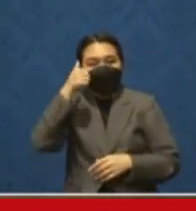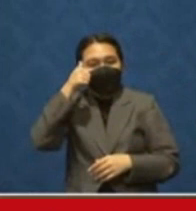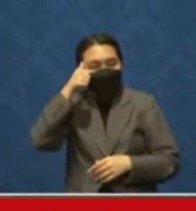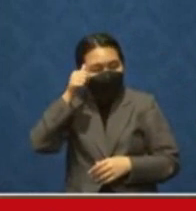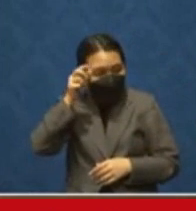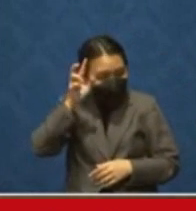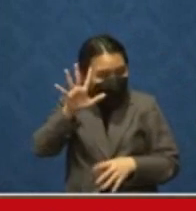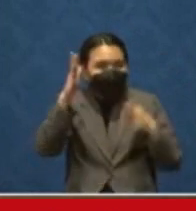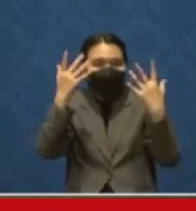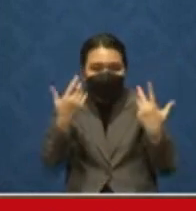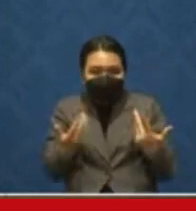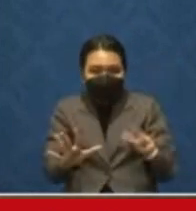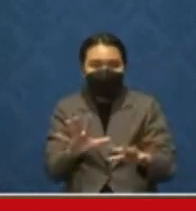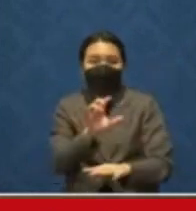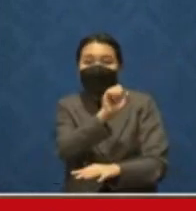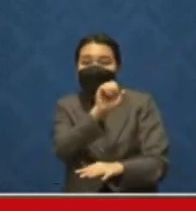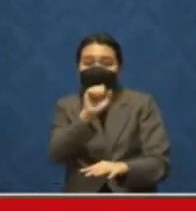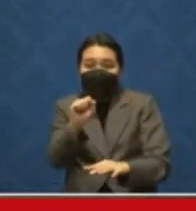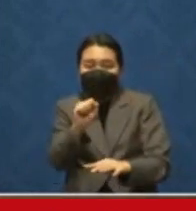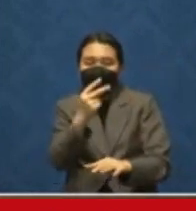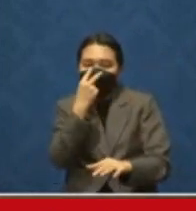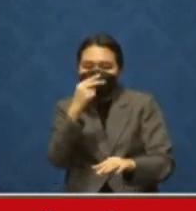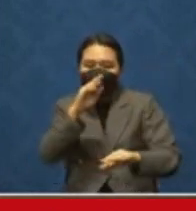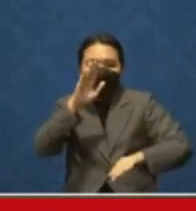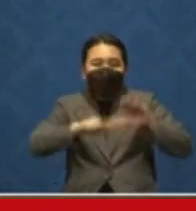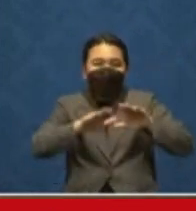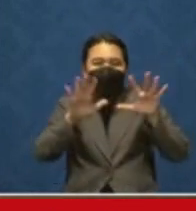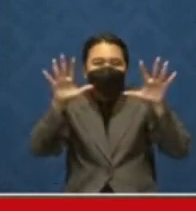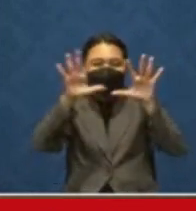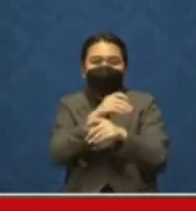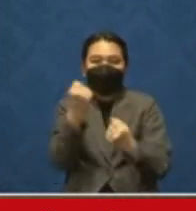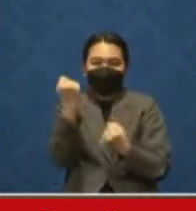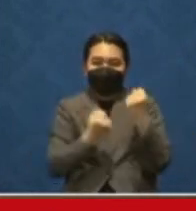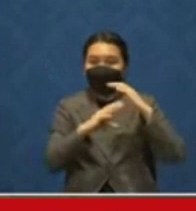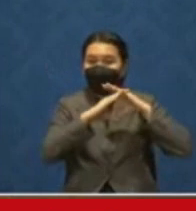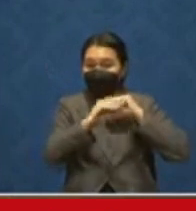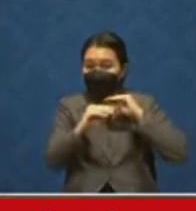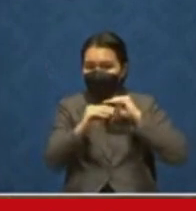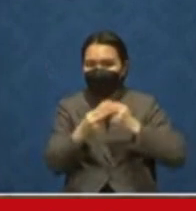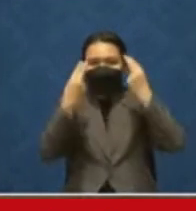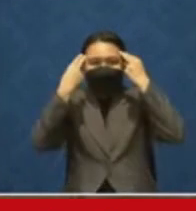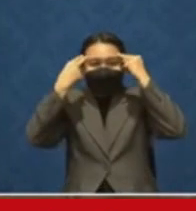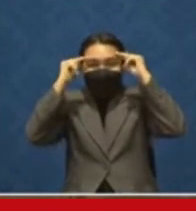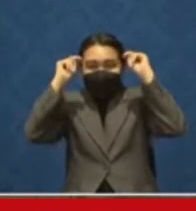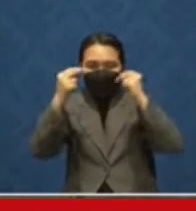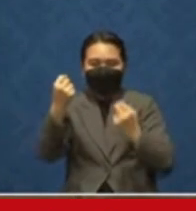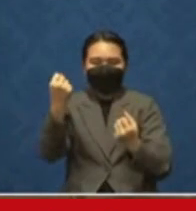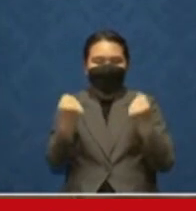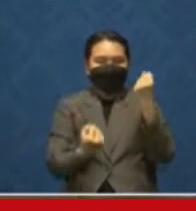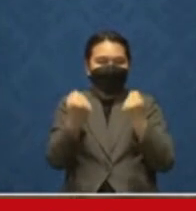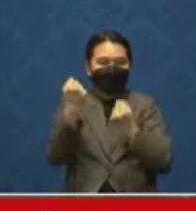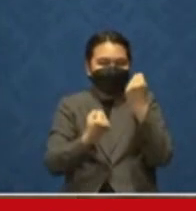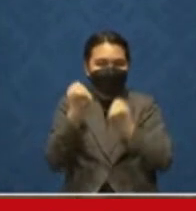ไว้วางใจเพียง 1เปอร์เซ็นต์อันประธานที่เคารพครับไม่มีอะไรหรอกวันนี้หลายวันที่